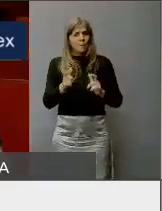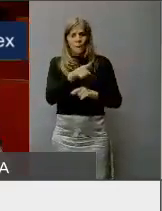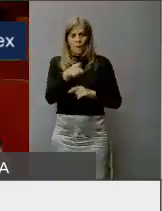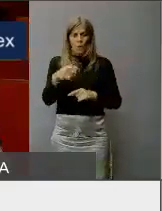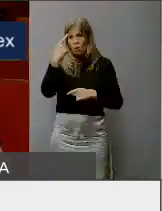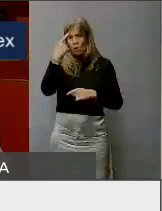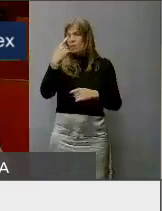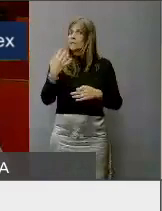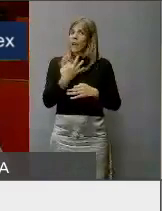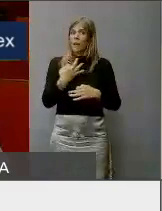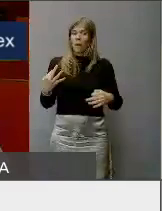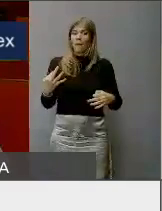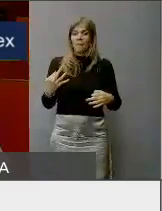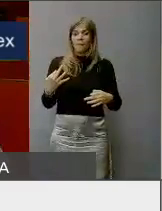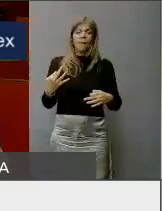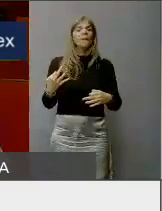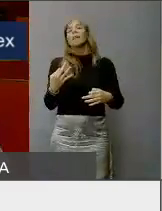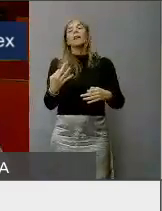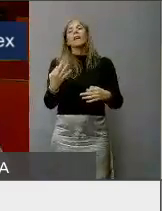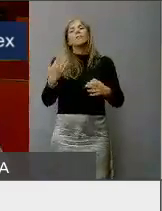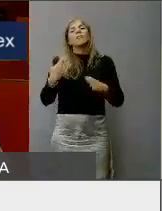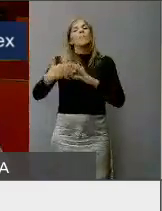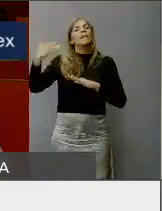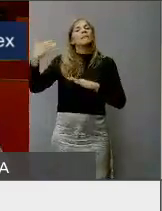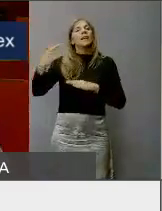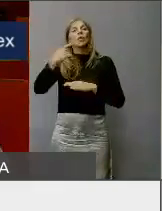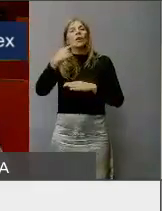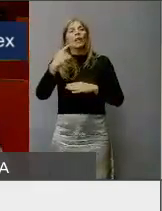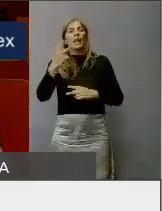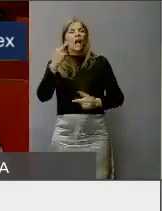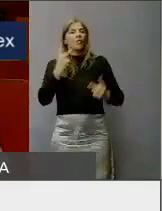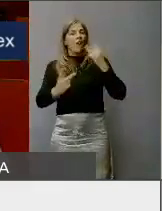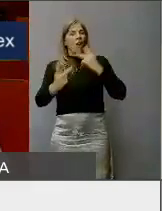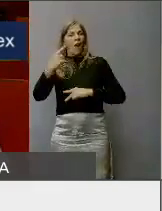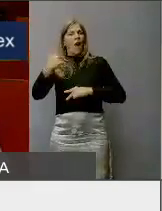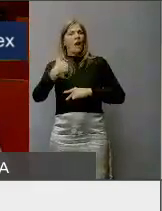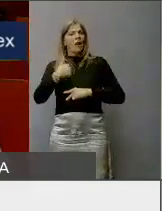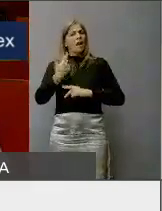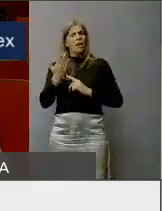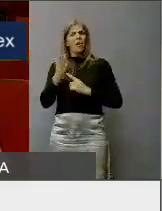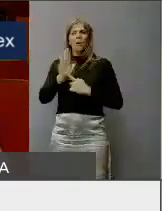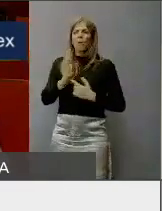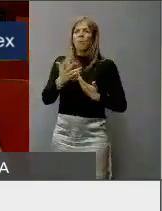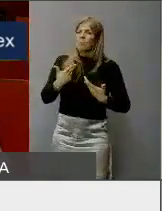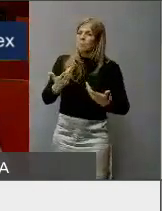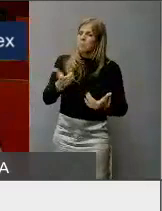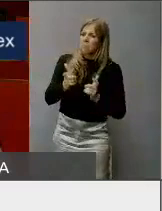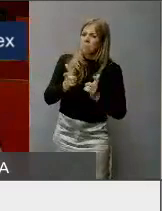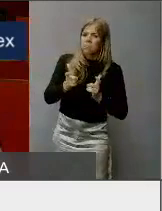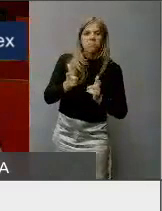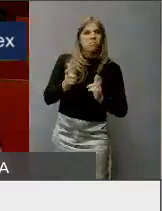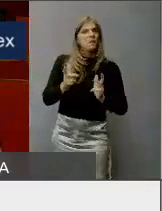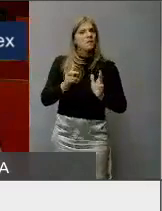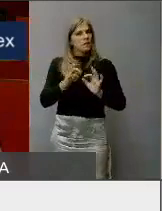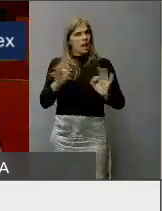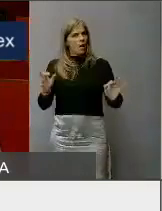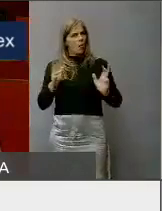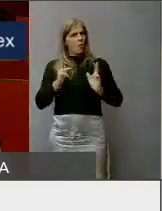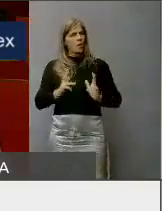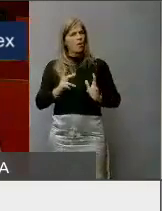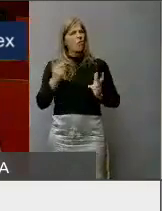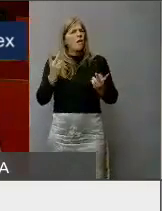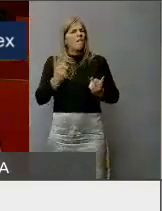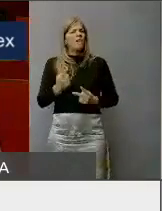benissimo credo che chi mi ha cercato che ha voluto cercarmi via via sempre trovato dico però una cosa che non capisco